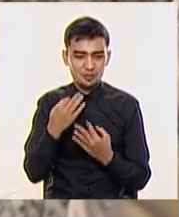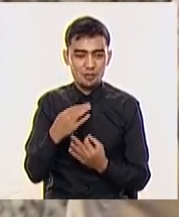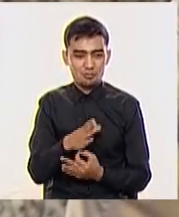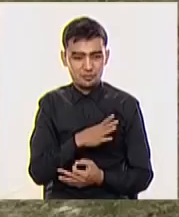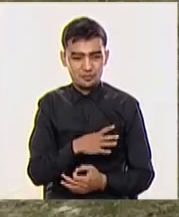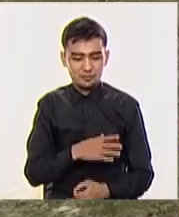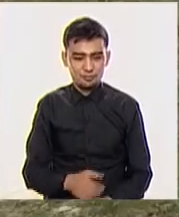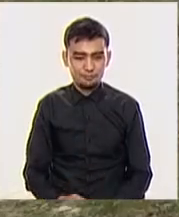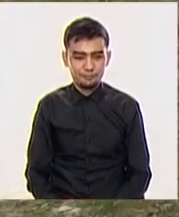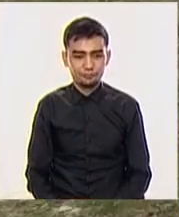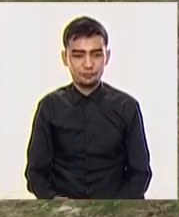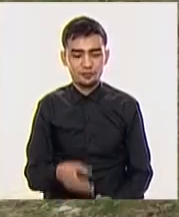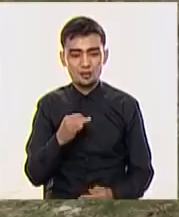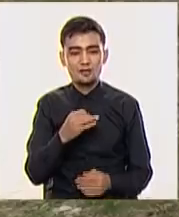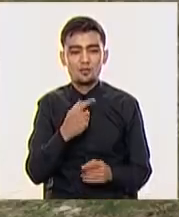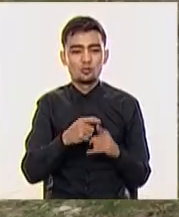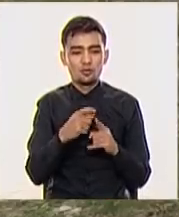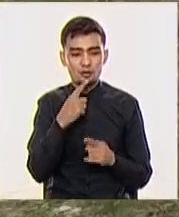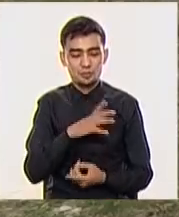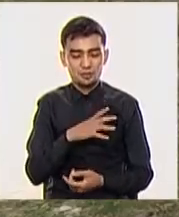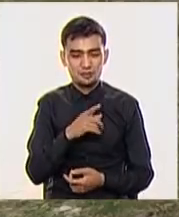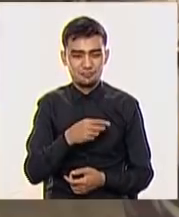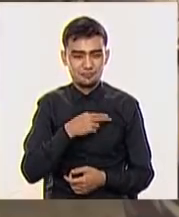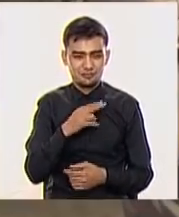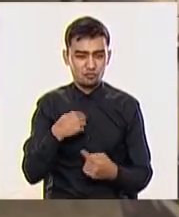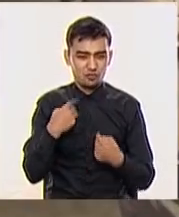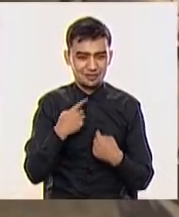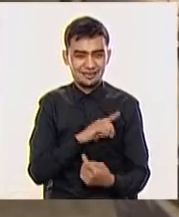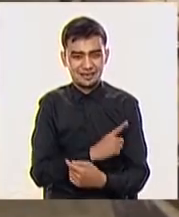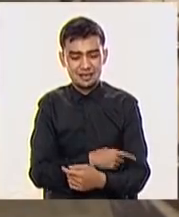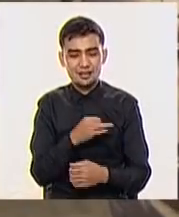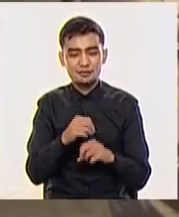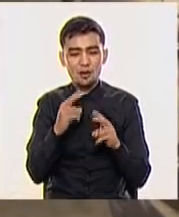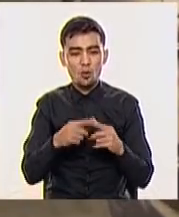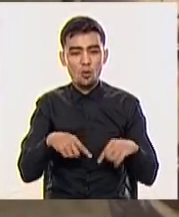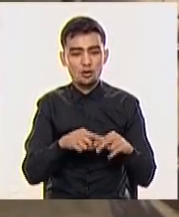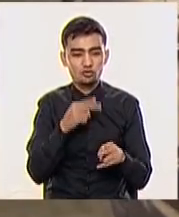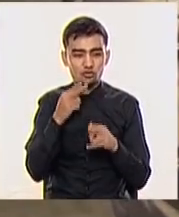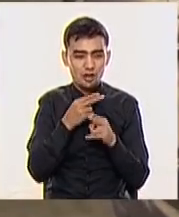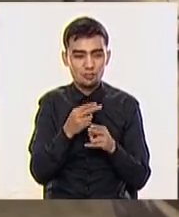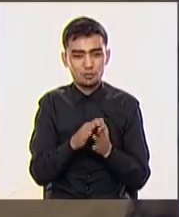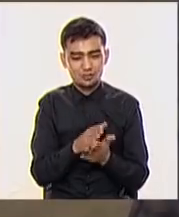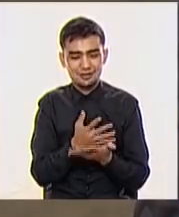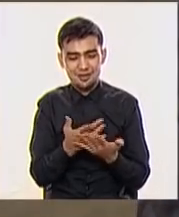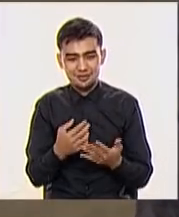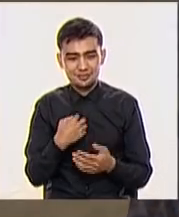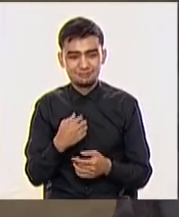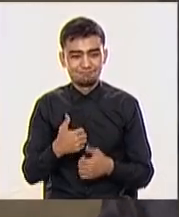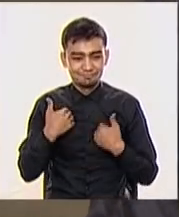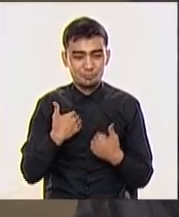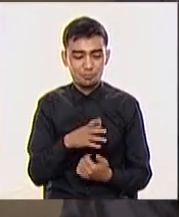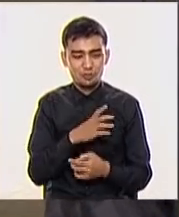жүретін жөн. Әріптестерінің айтуынша, марқұм қатты қиналған кезде құзырлы органдарға шағымданайық деп неше рет талпынған